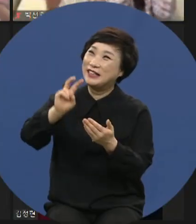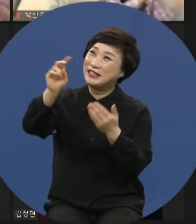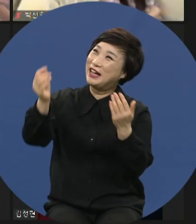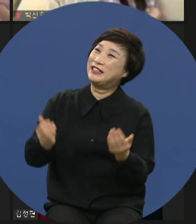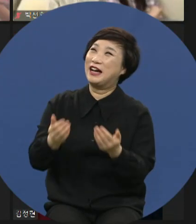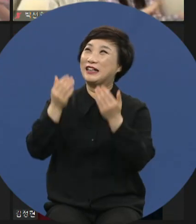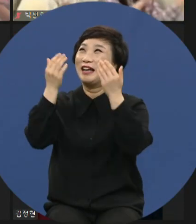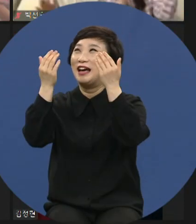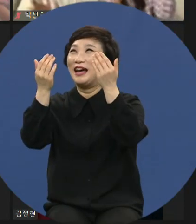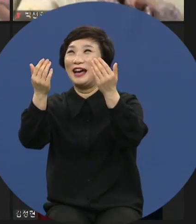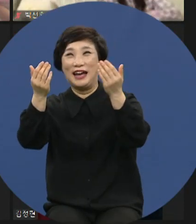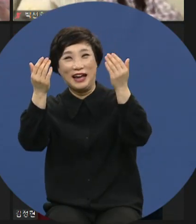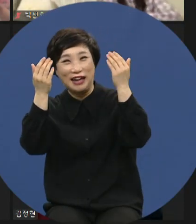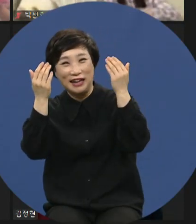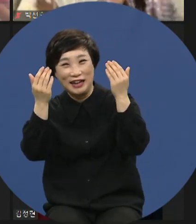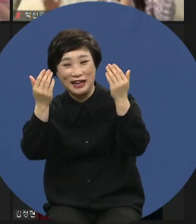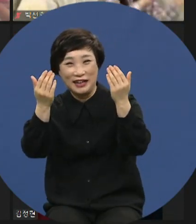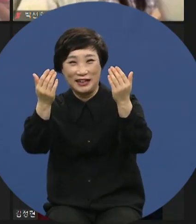찬양해.